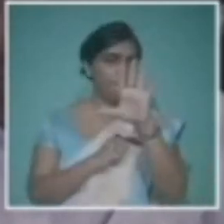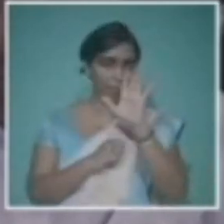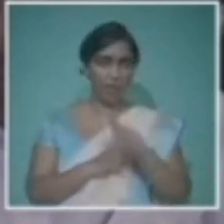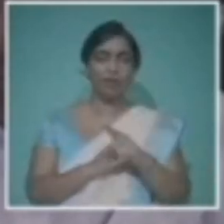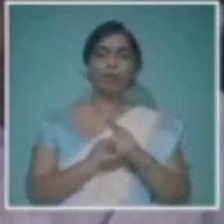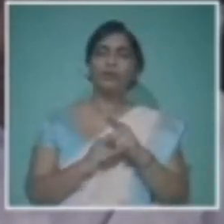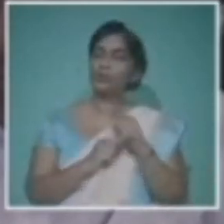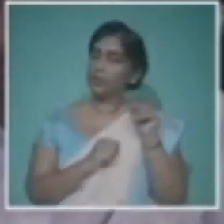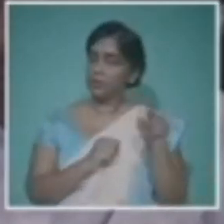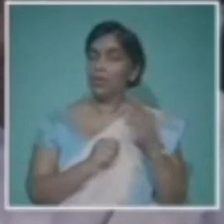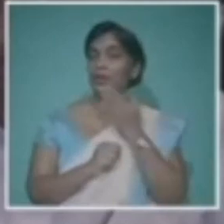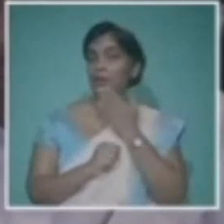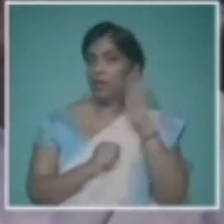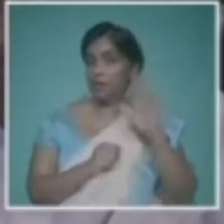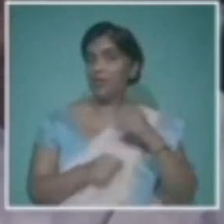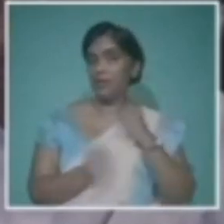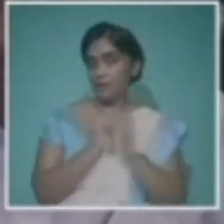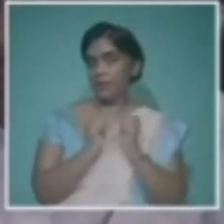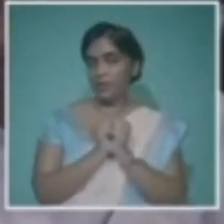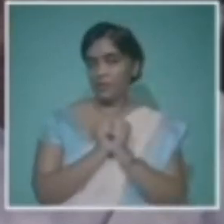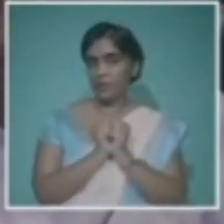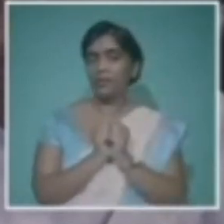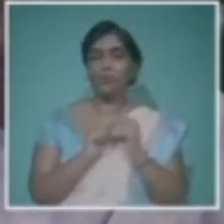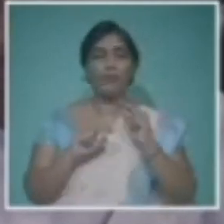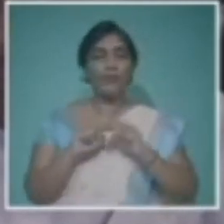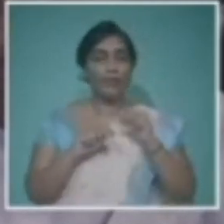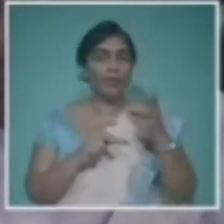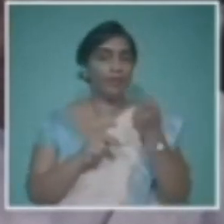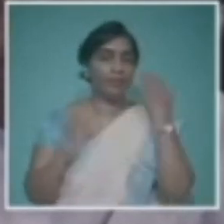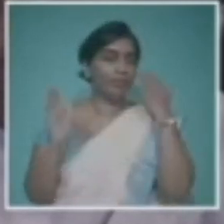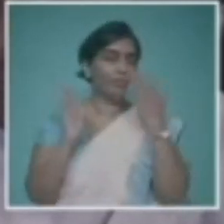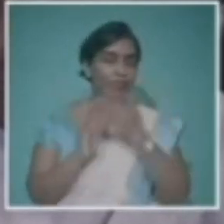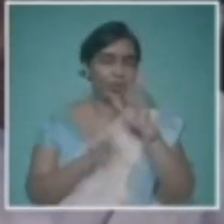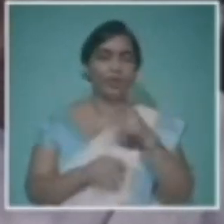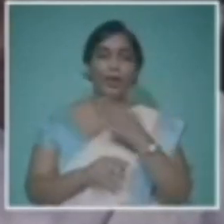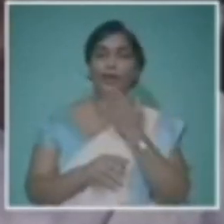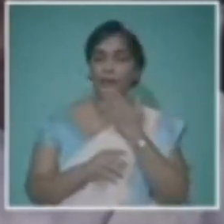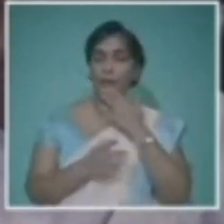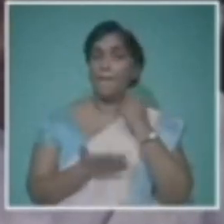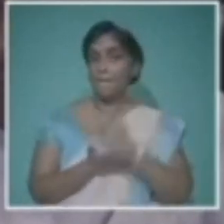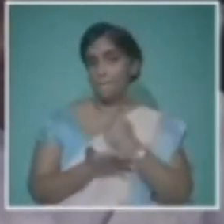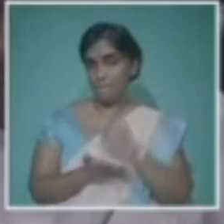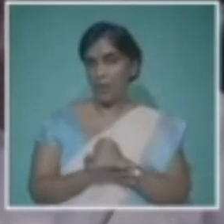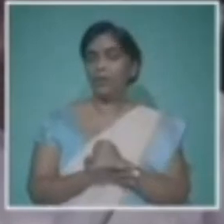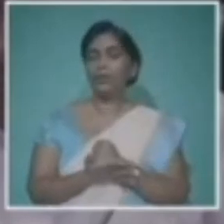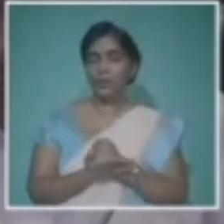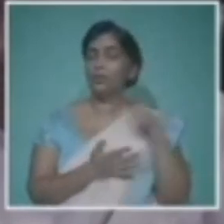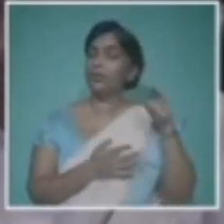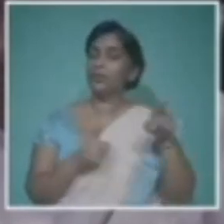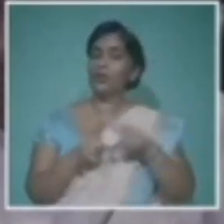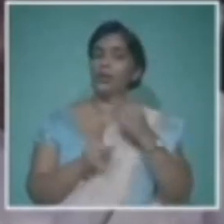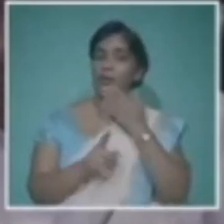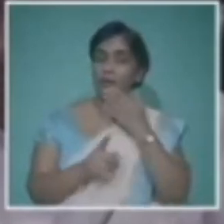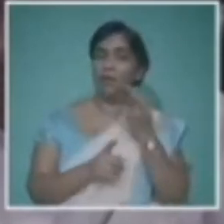මේ ජාත්‍ය මේ ඇමරිකාව කරන රාජකාරී. ෆෙඩරල් රිසර්ව් පද්ධතිය යනු ඇමරිකානු මහ බැංකුවයි. ඒ